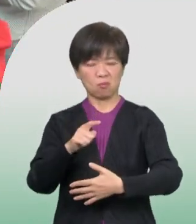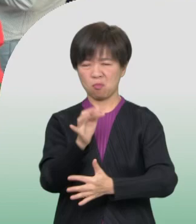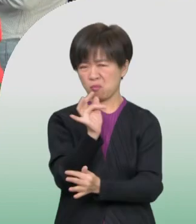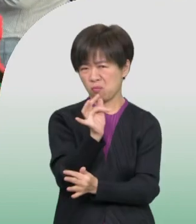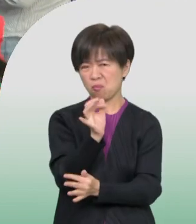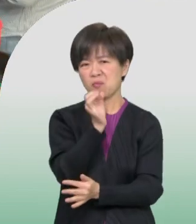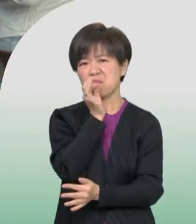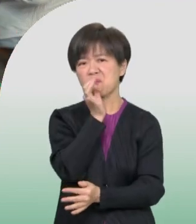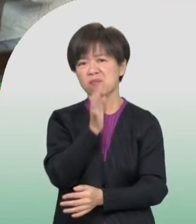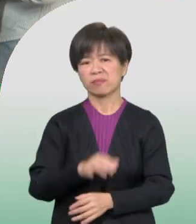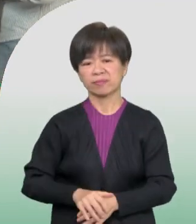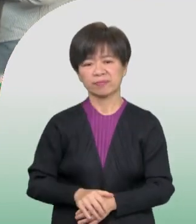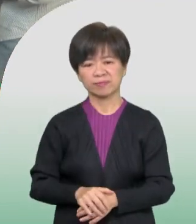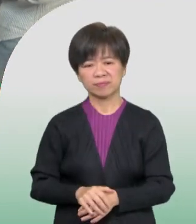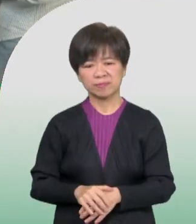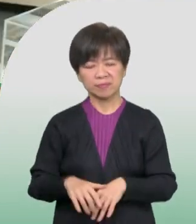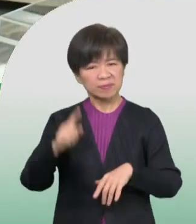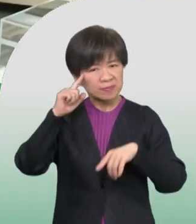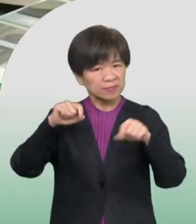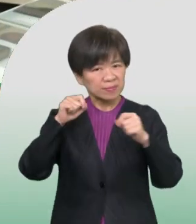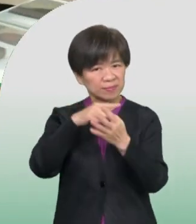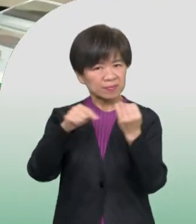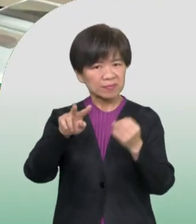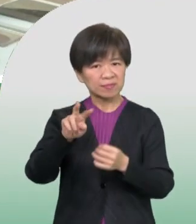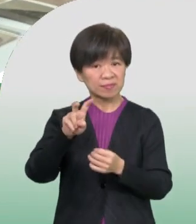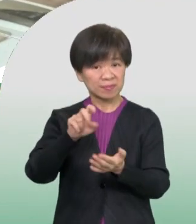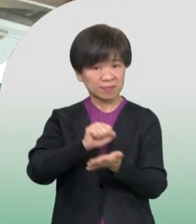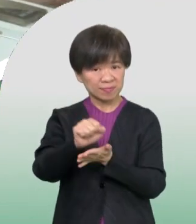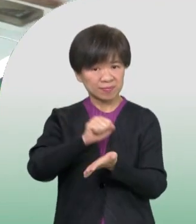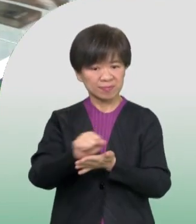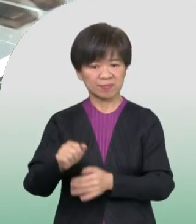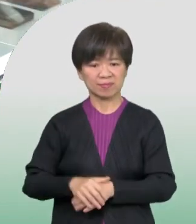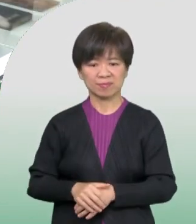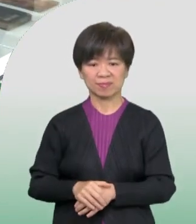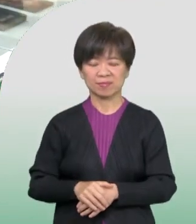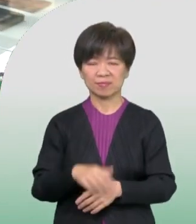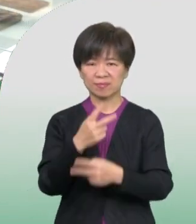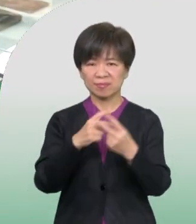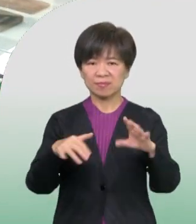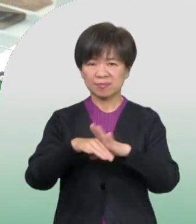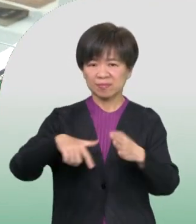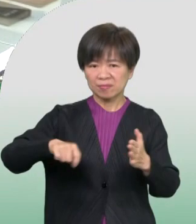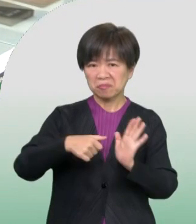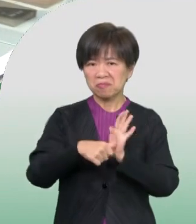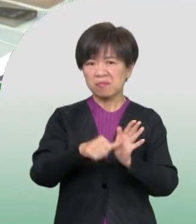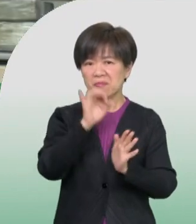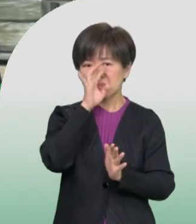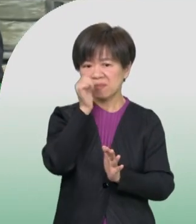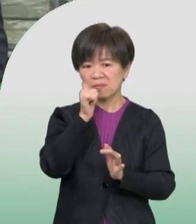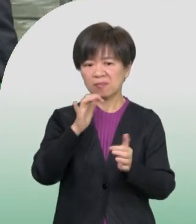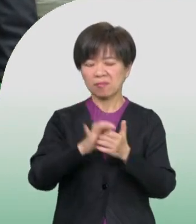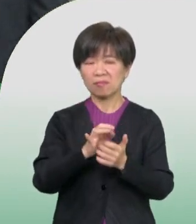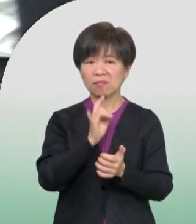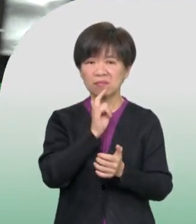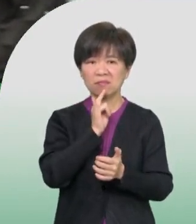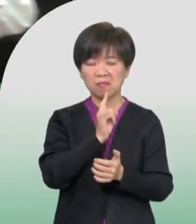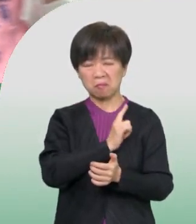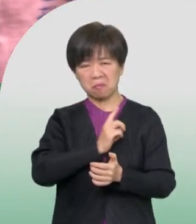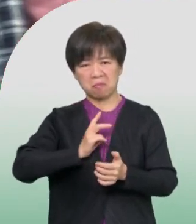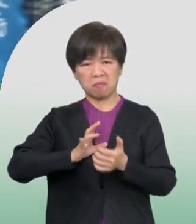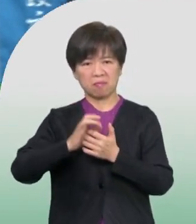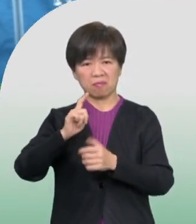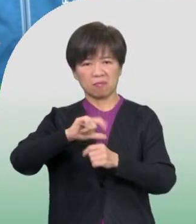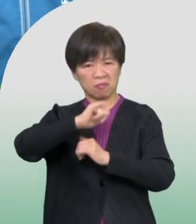全。那预计大概出22本。 客家戏文学家吴楚流是一届跨语言、跨时代的作家，作品丰